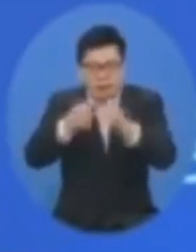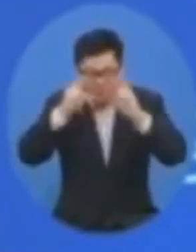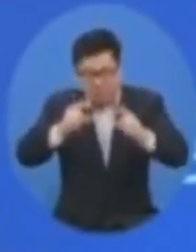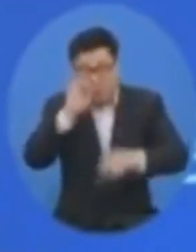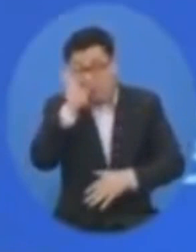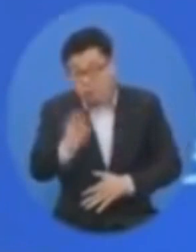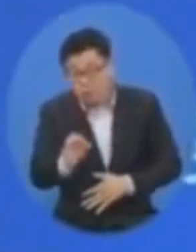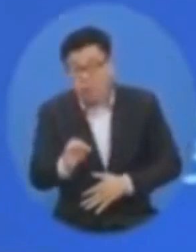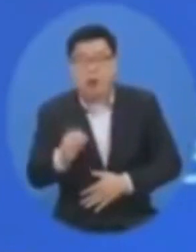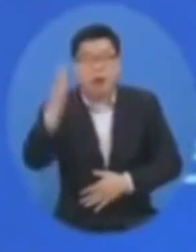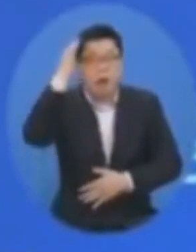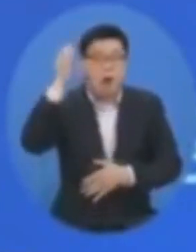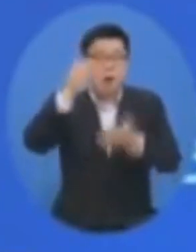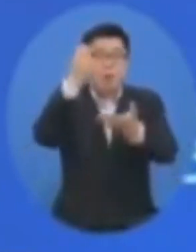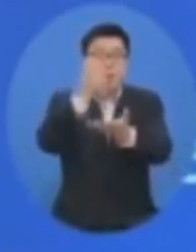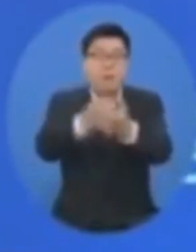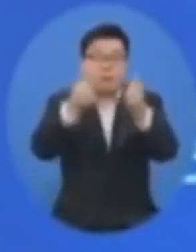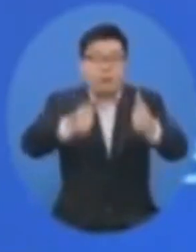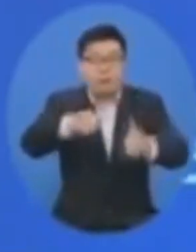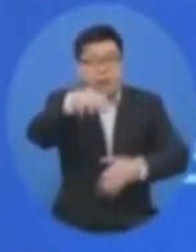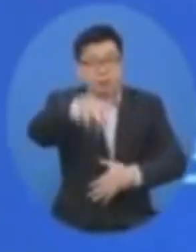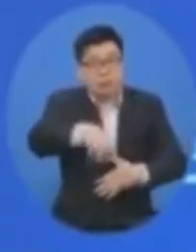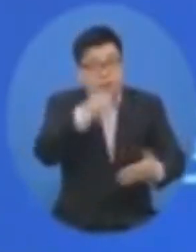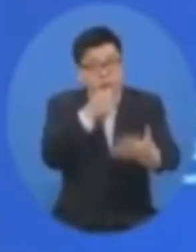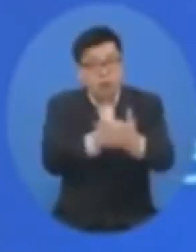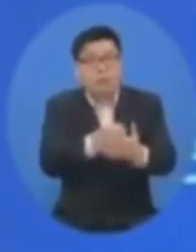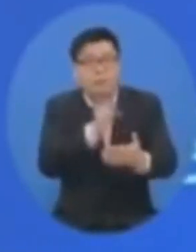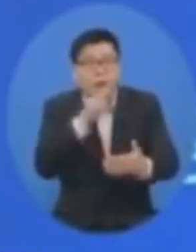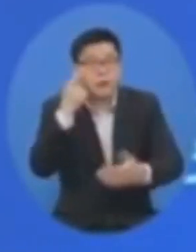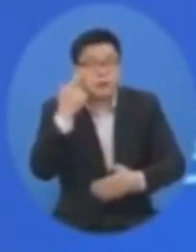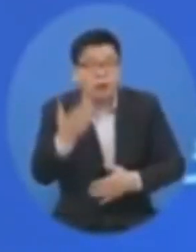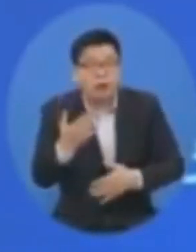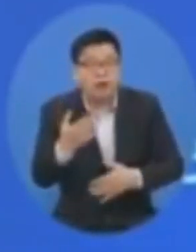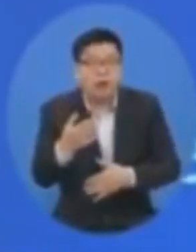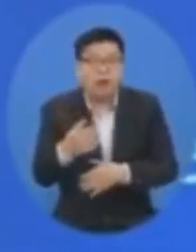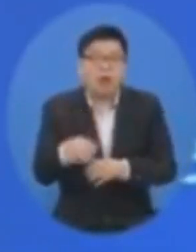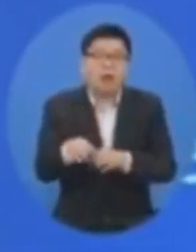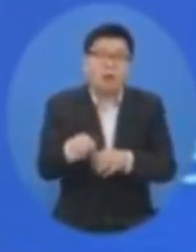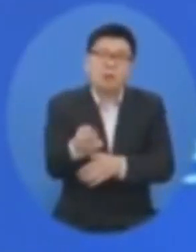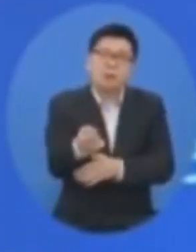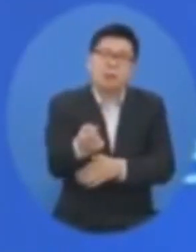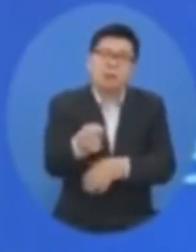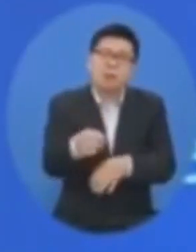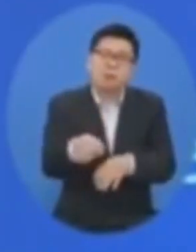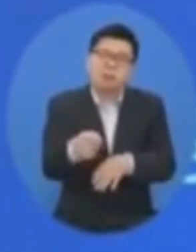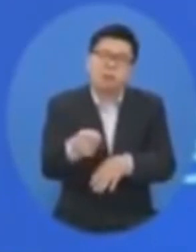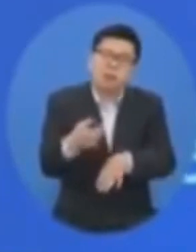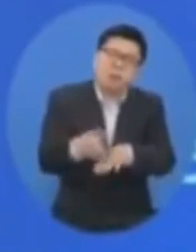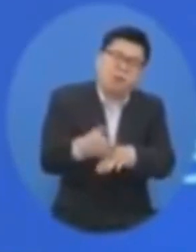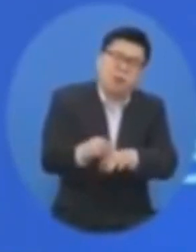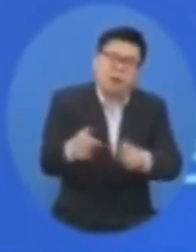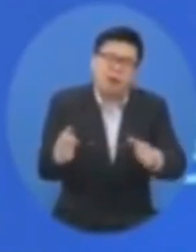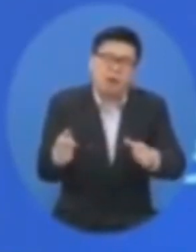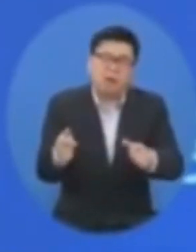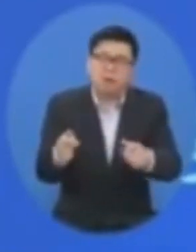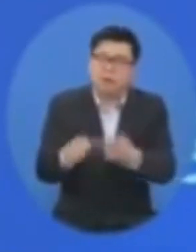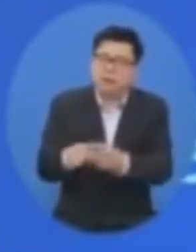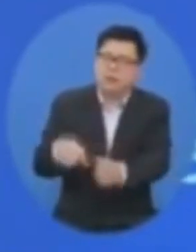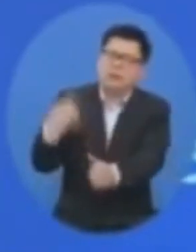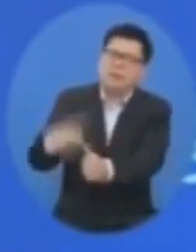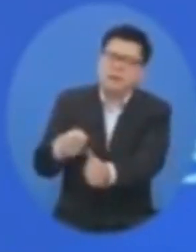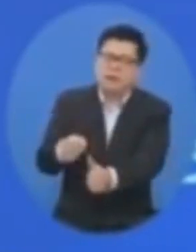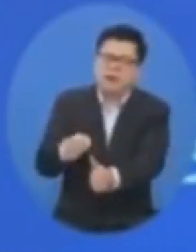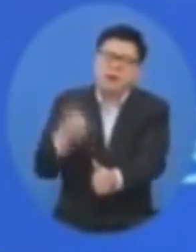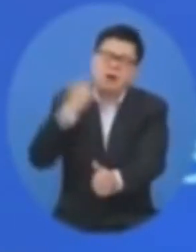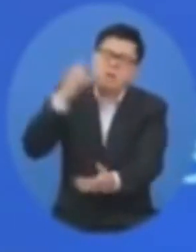저희 헌법재판소 판결이 맞나? 마치 잡범들한테 마지막에 훈계를 하면서 네 왜 거짓말했나?